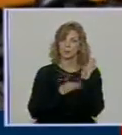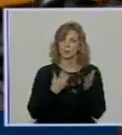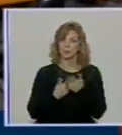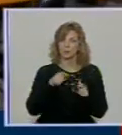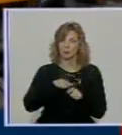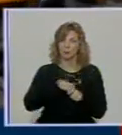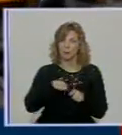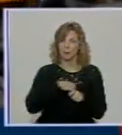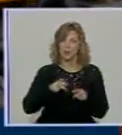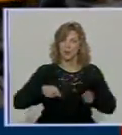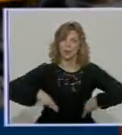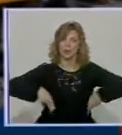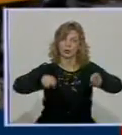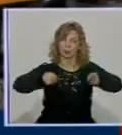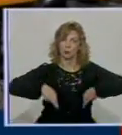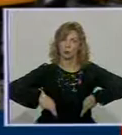reparare, pentru